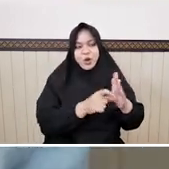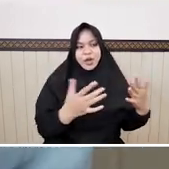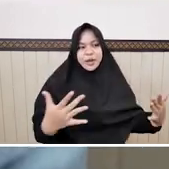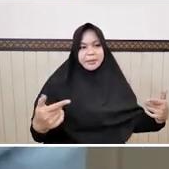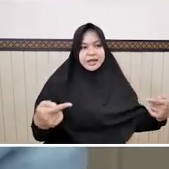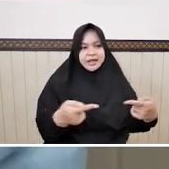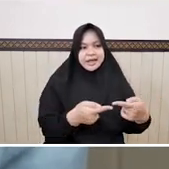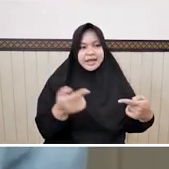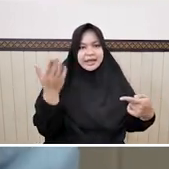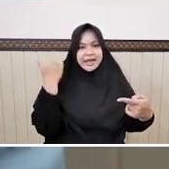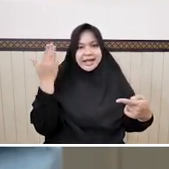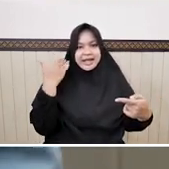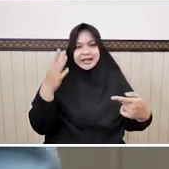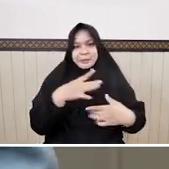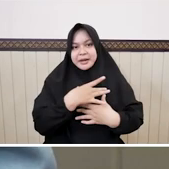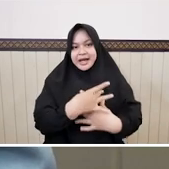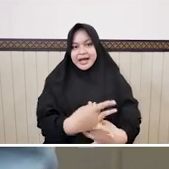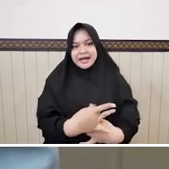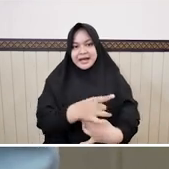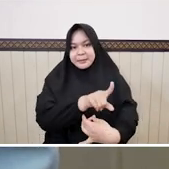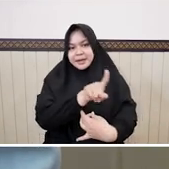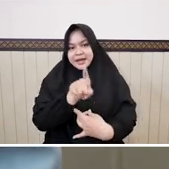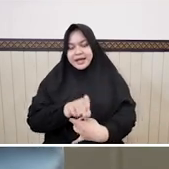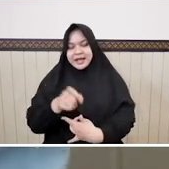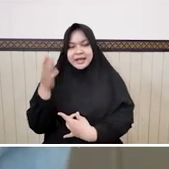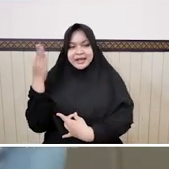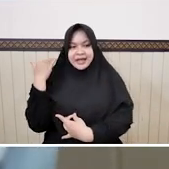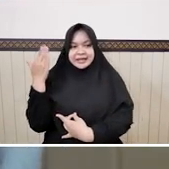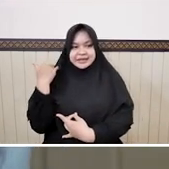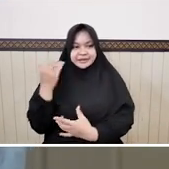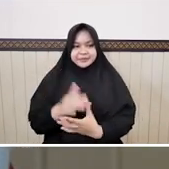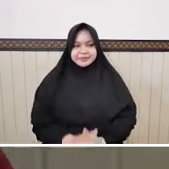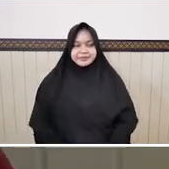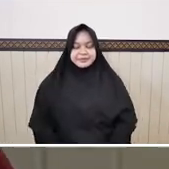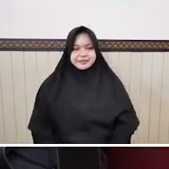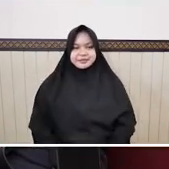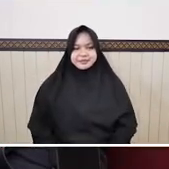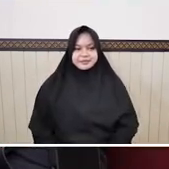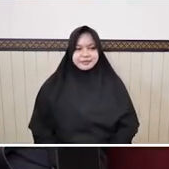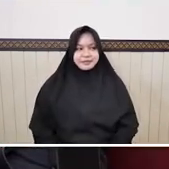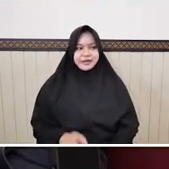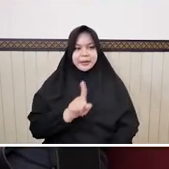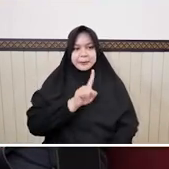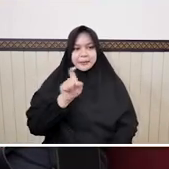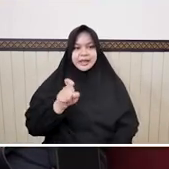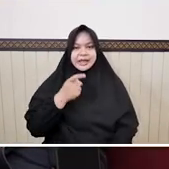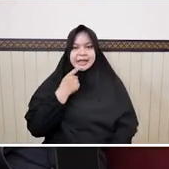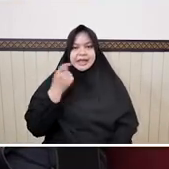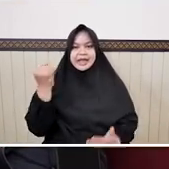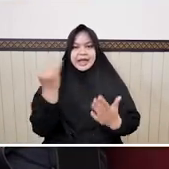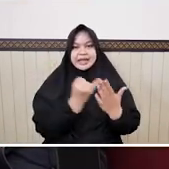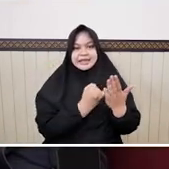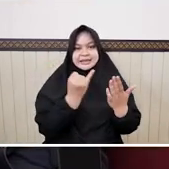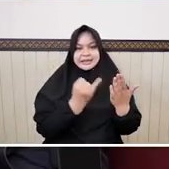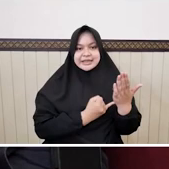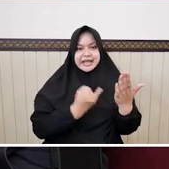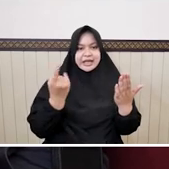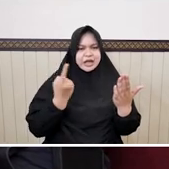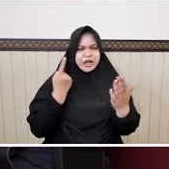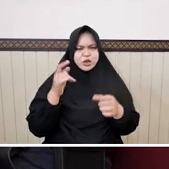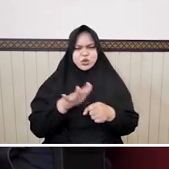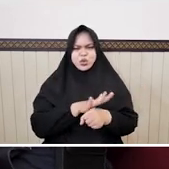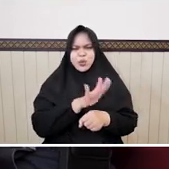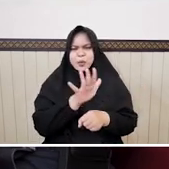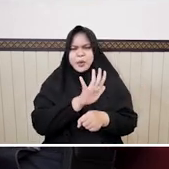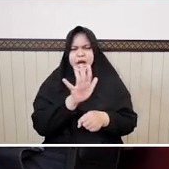ini kaitanya dengan tadi set menarik dengan pertanyaan Mas tadi yang menanyakan design universal ya Apakah cukup